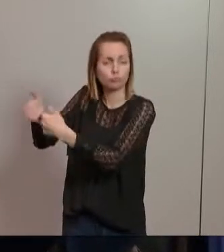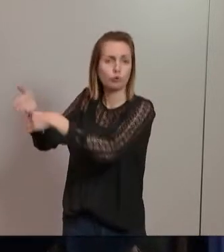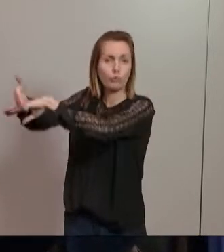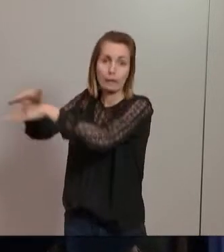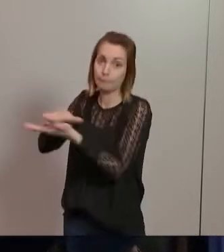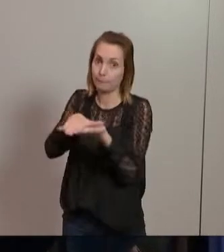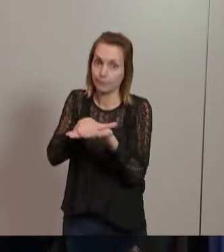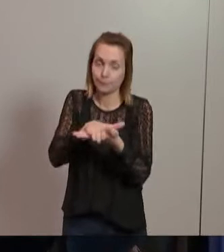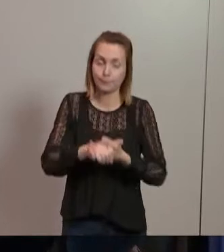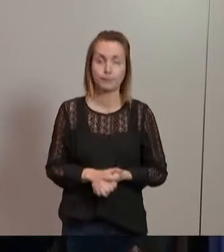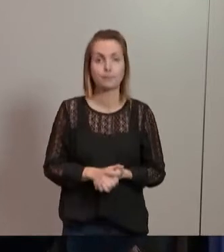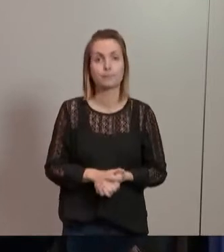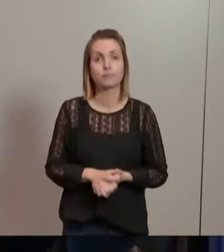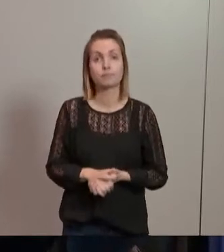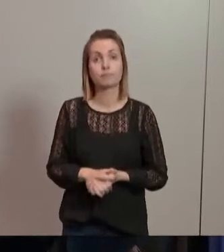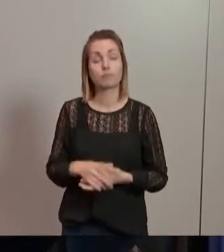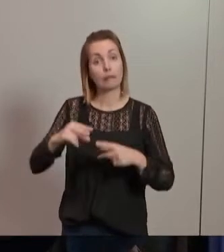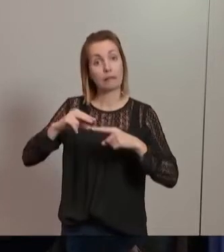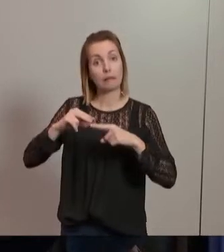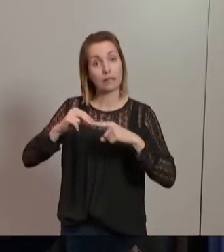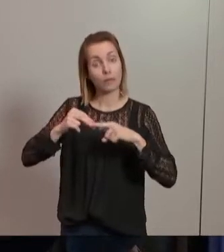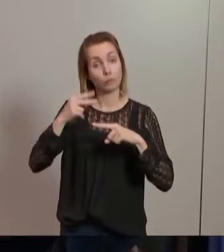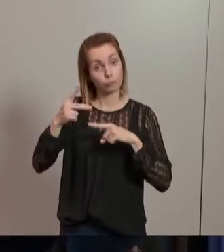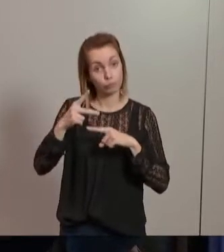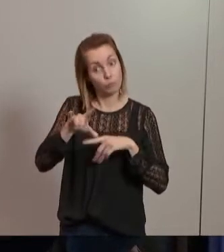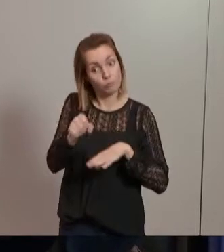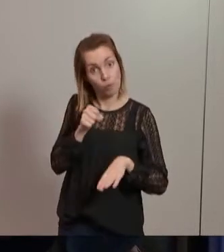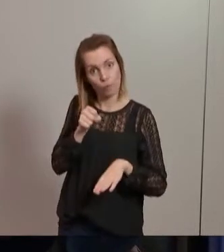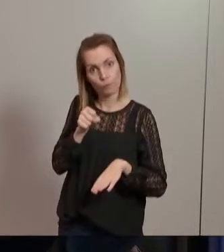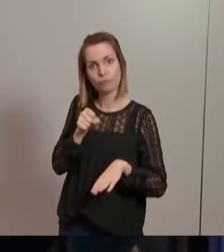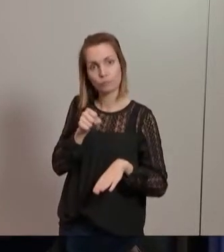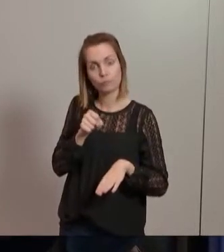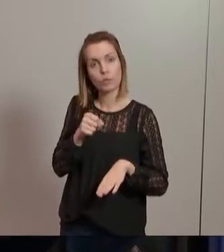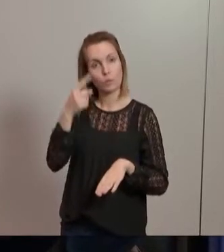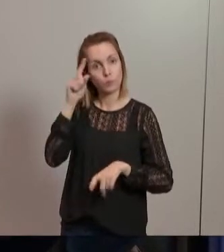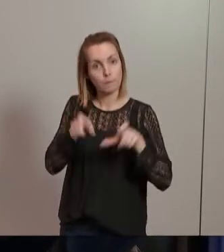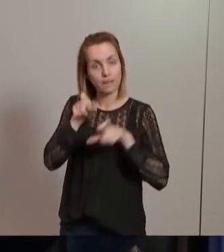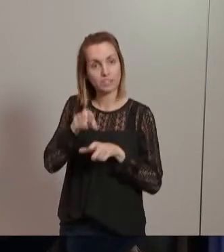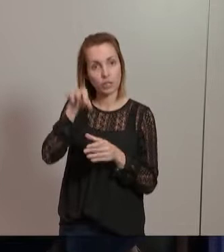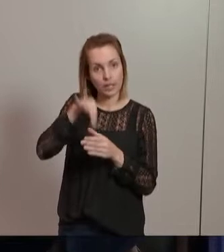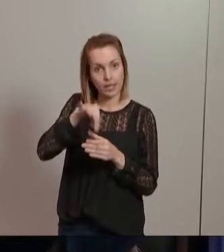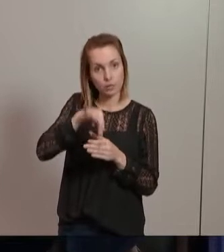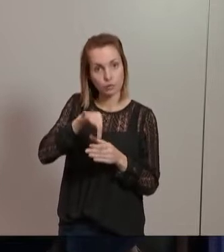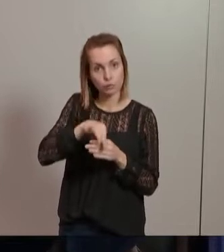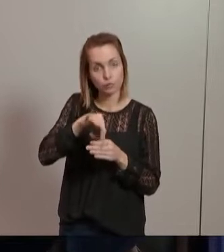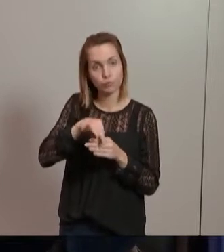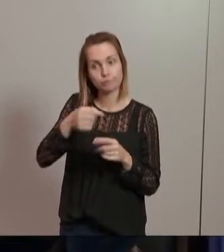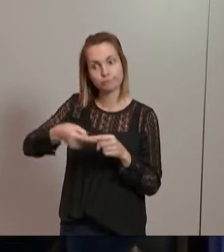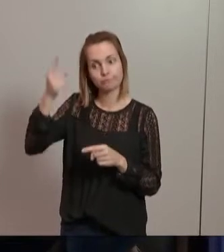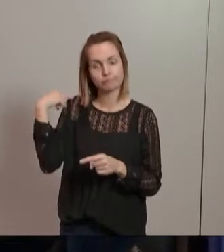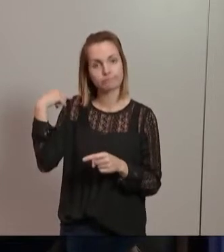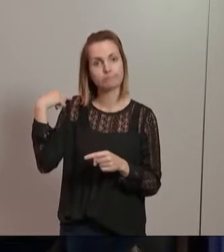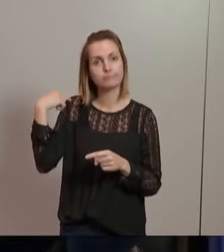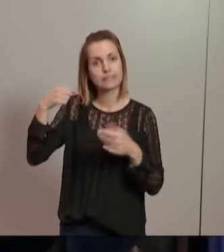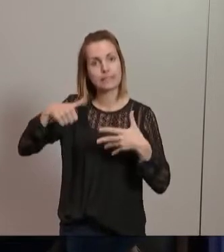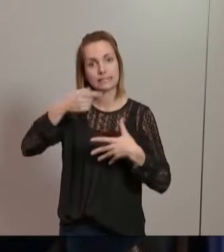là-bas, excusez-moi. En vous munissant de votre propre crayon, uniquement pour les élus qui étaient présents à la séance du Conseil municipal